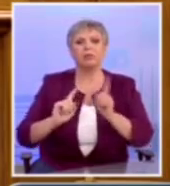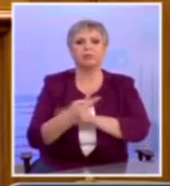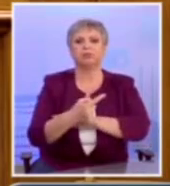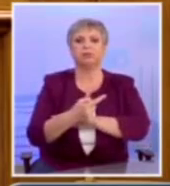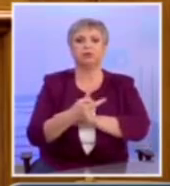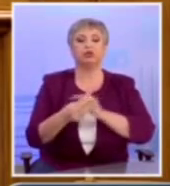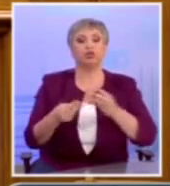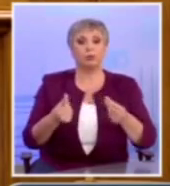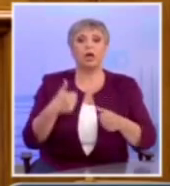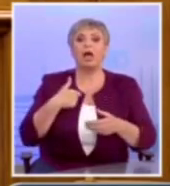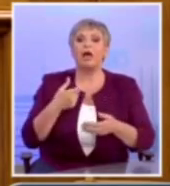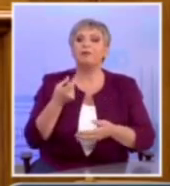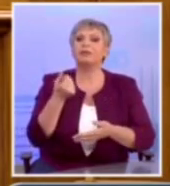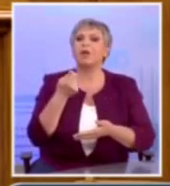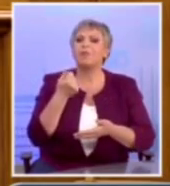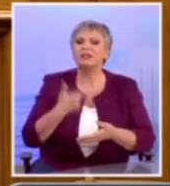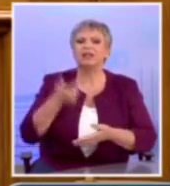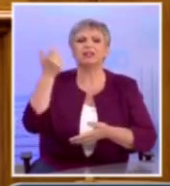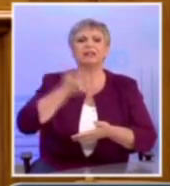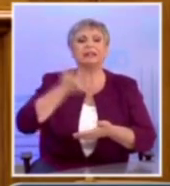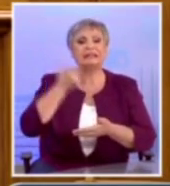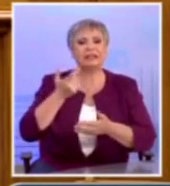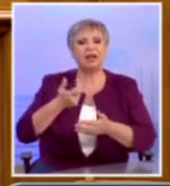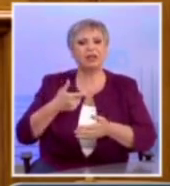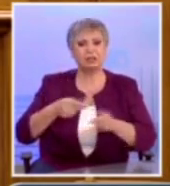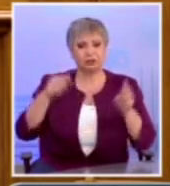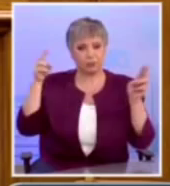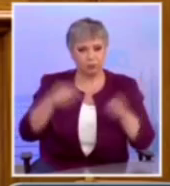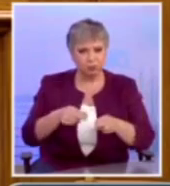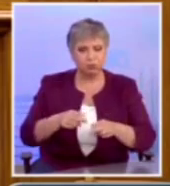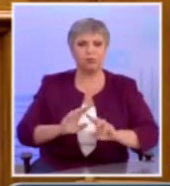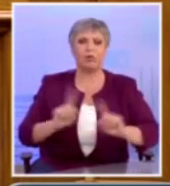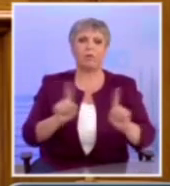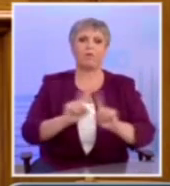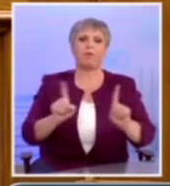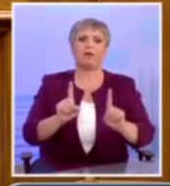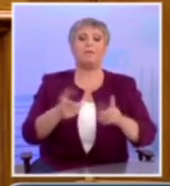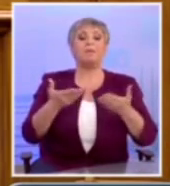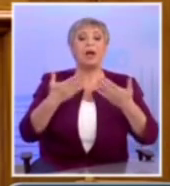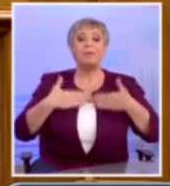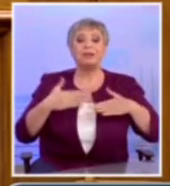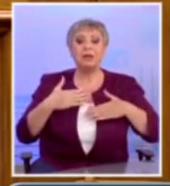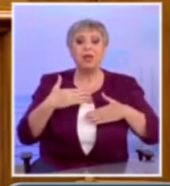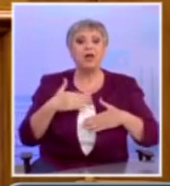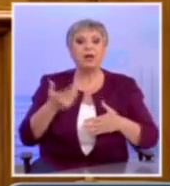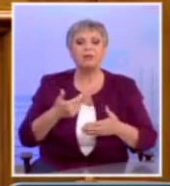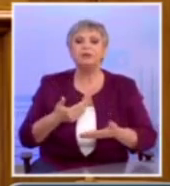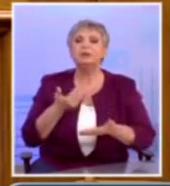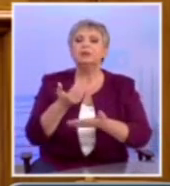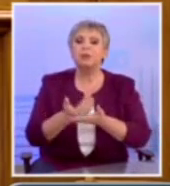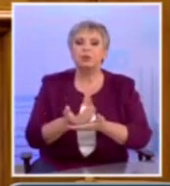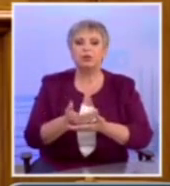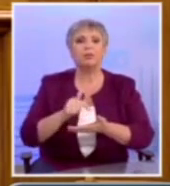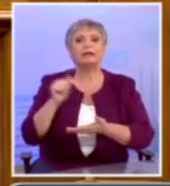οι μισθοί ή οι συντάξεις, αλλά μέτρα που είναι δομικά, που πιάνουν τις βασικές αιτίες της